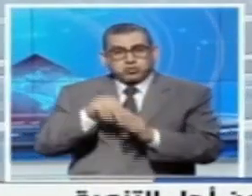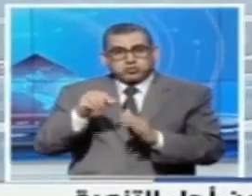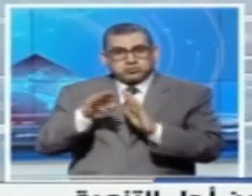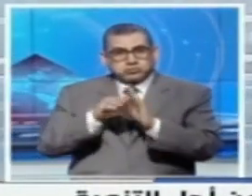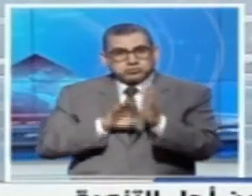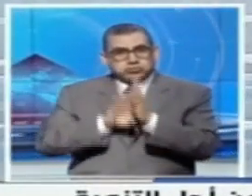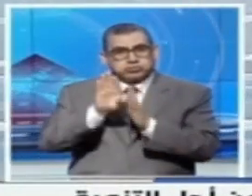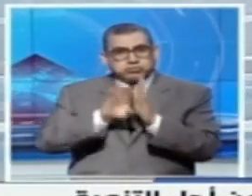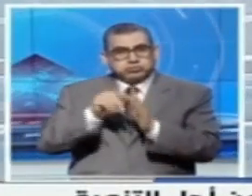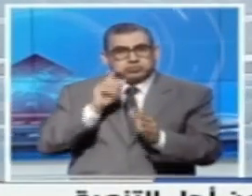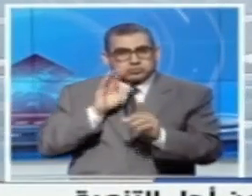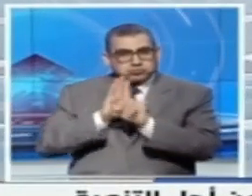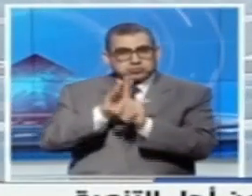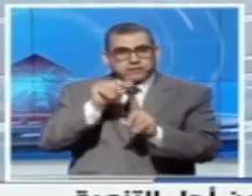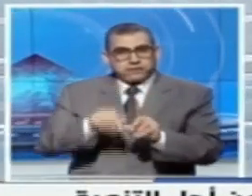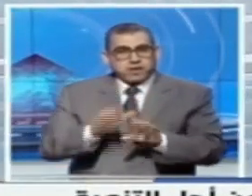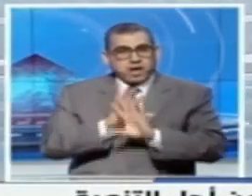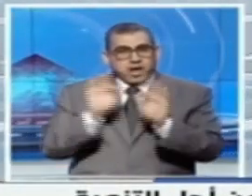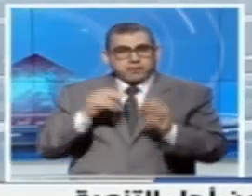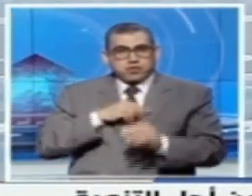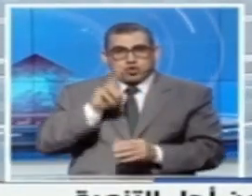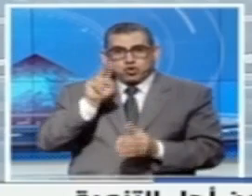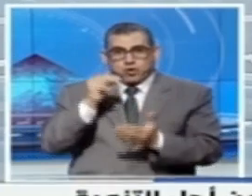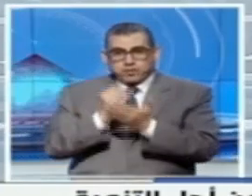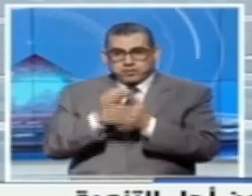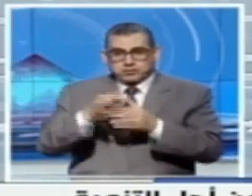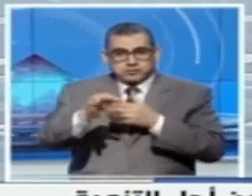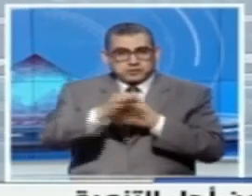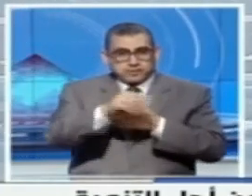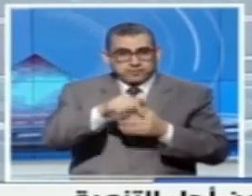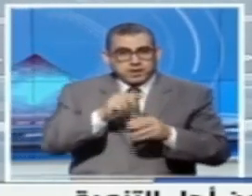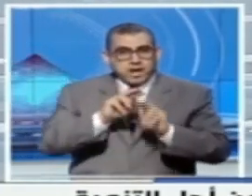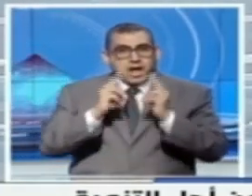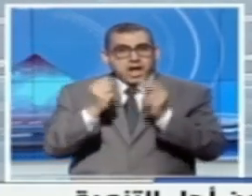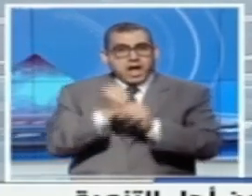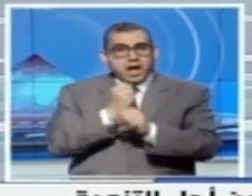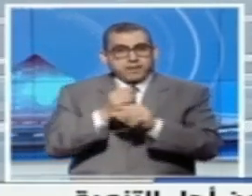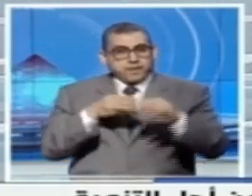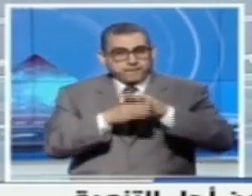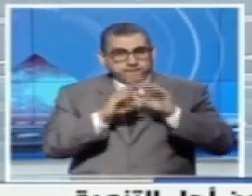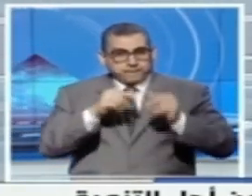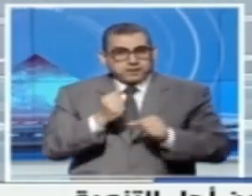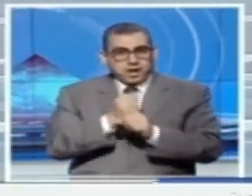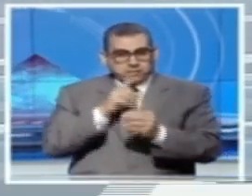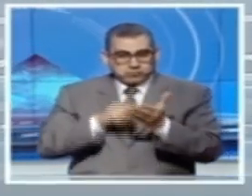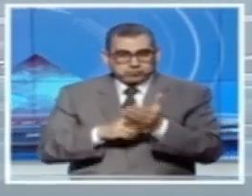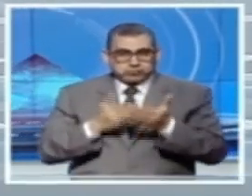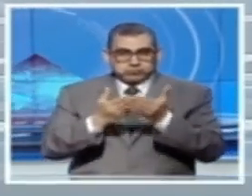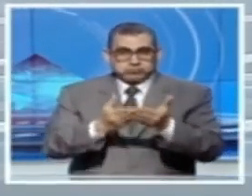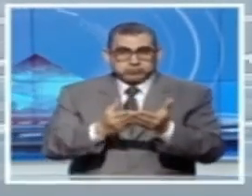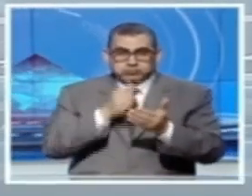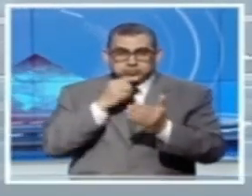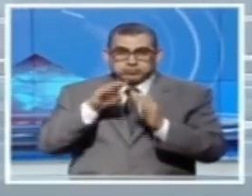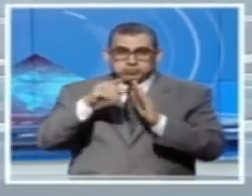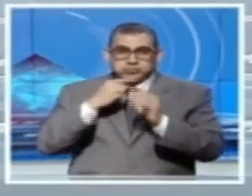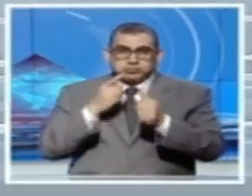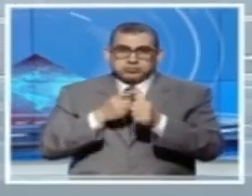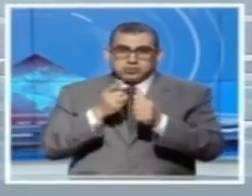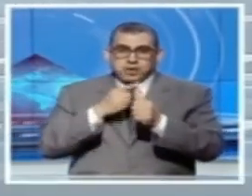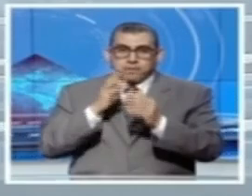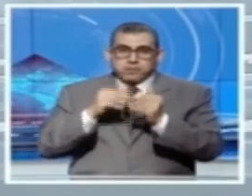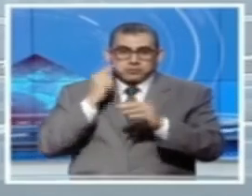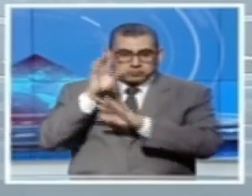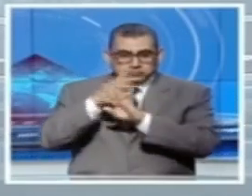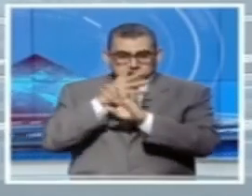المشروعات التنموية التي تسهم وكالة الأمم المتحدة العاملة في مصر في تنفيذها وفقا لأولويات مصر